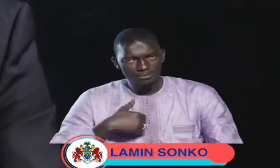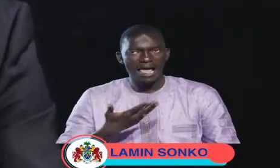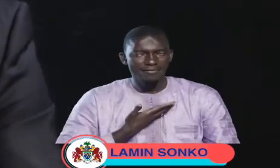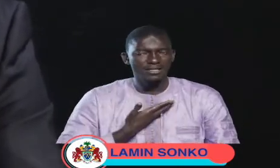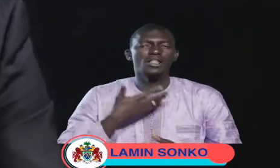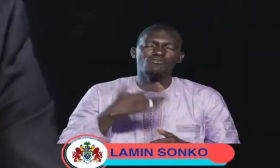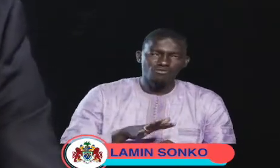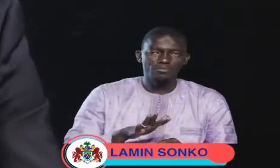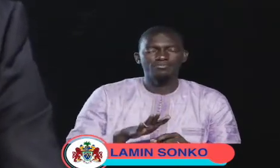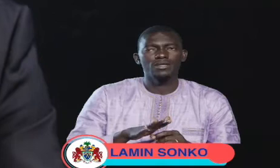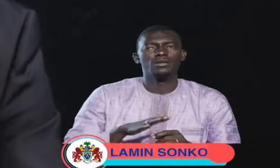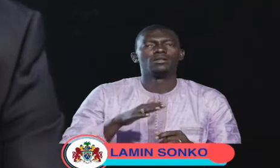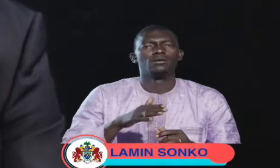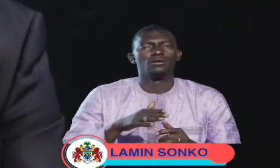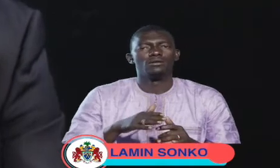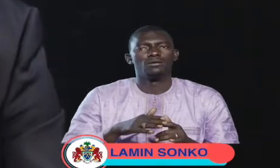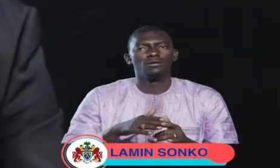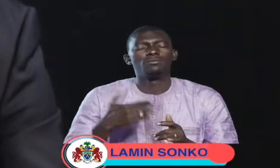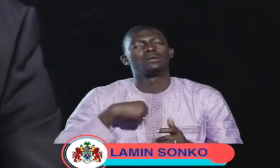comme sal fo sa fo ko